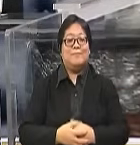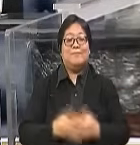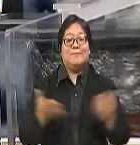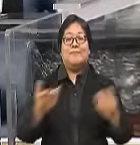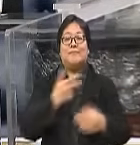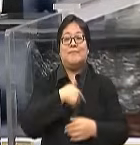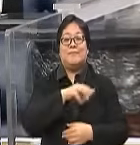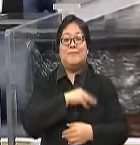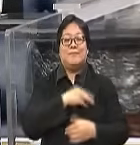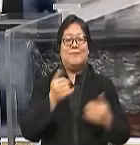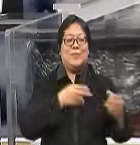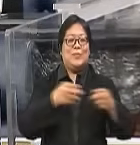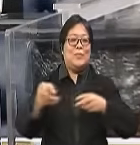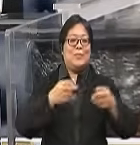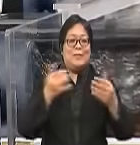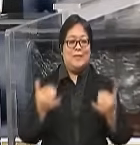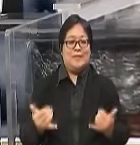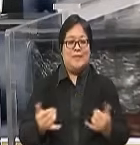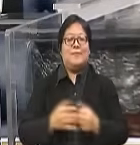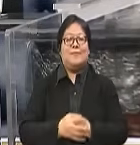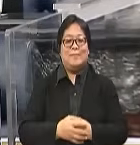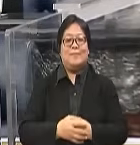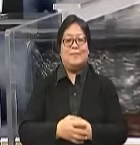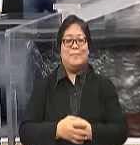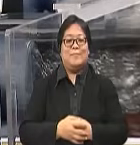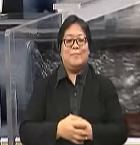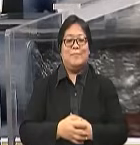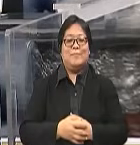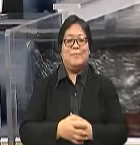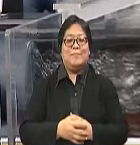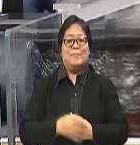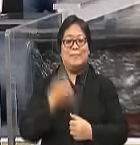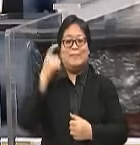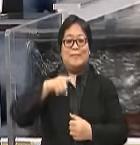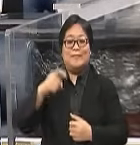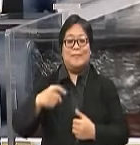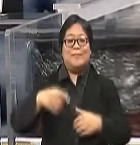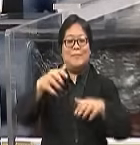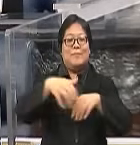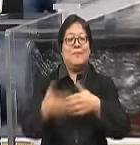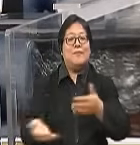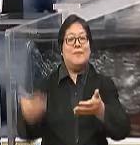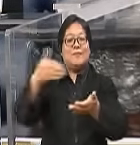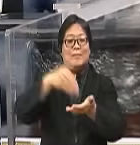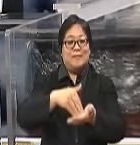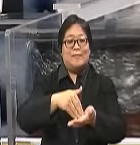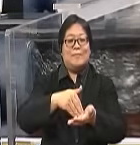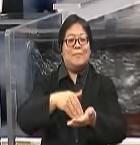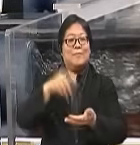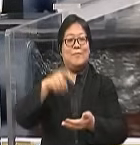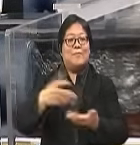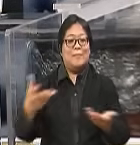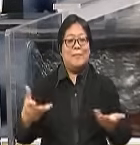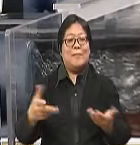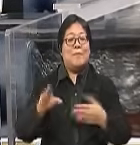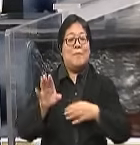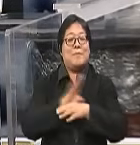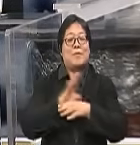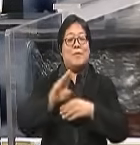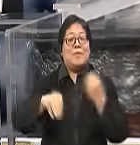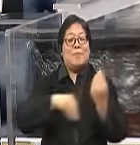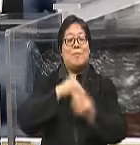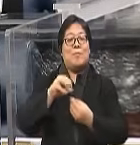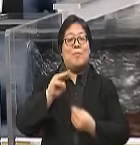Kementerian Terus sekarang dulu Tengah sedang berusaha untuk memastikan penanaman smule untuk memastikan bahwa the bisnis